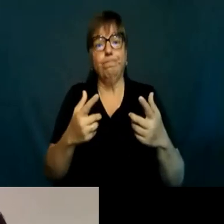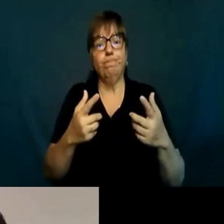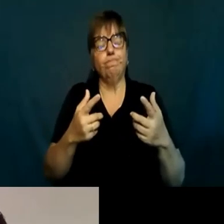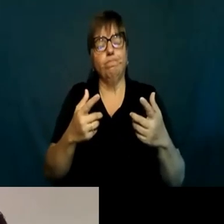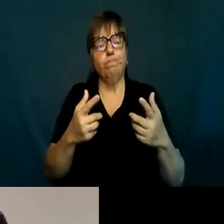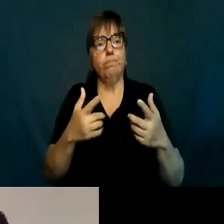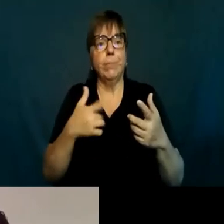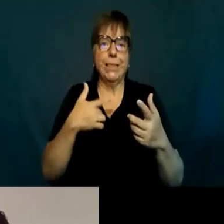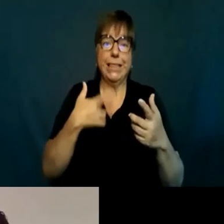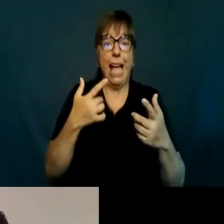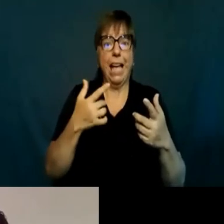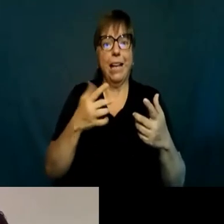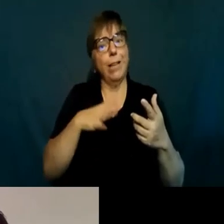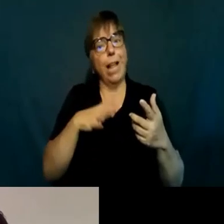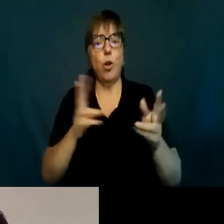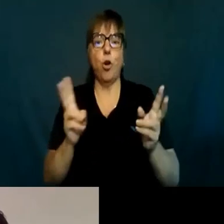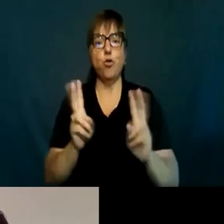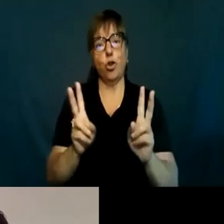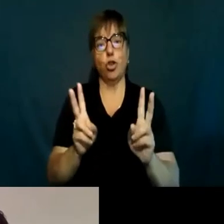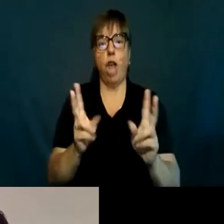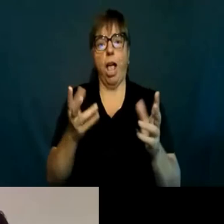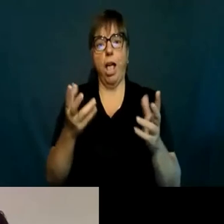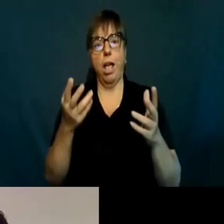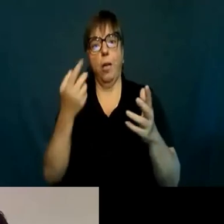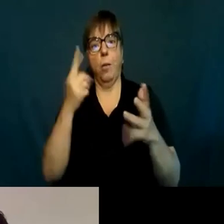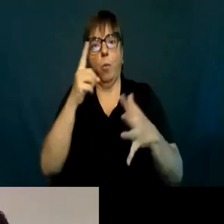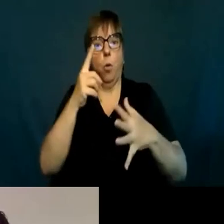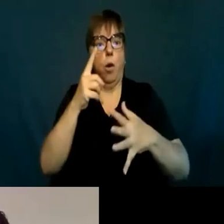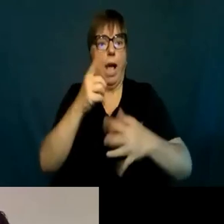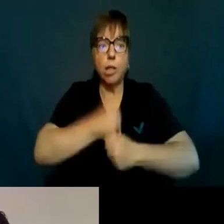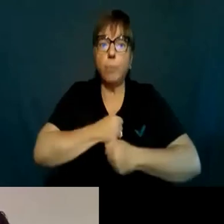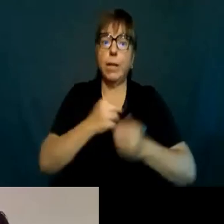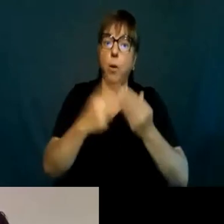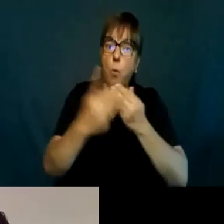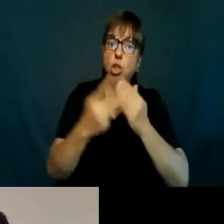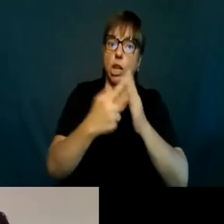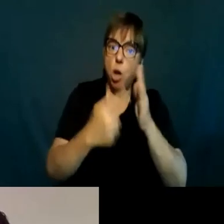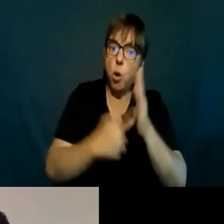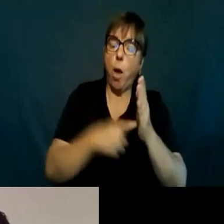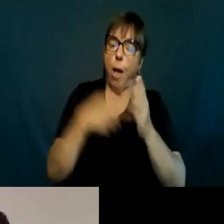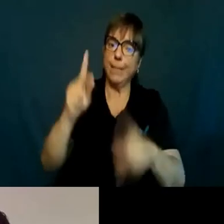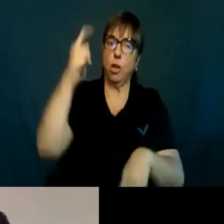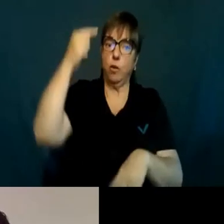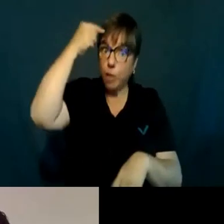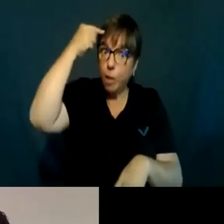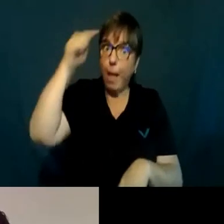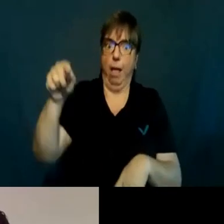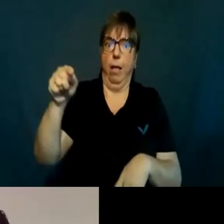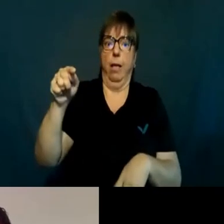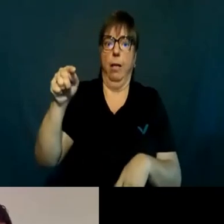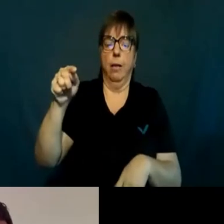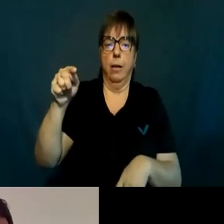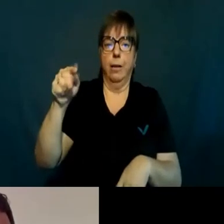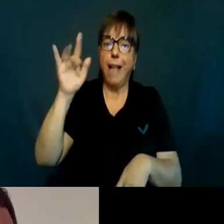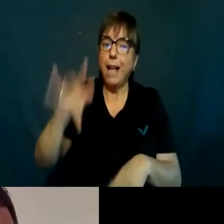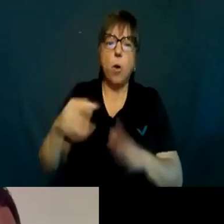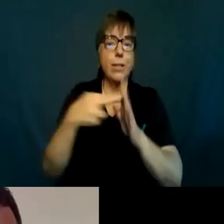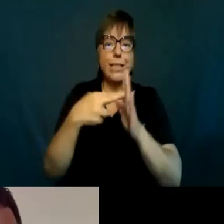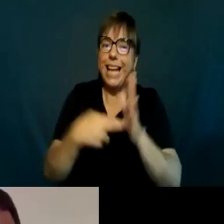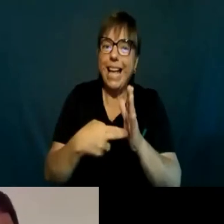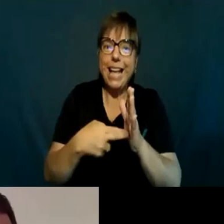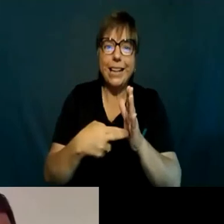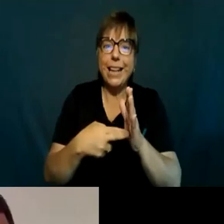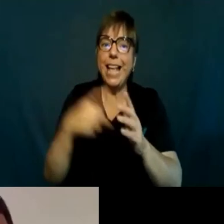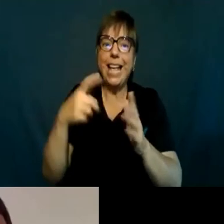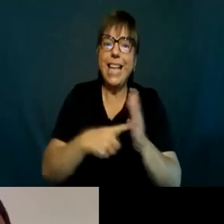ici d'adopter un projet de loi gouvernementale cette fois-ci parce que les règles, une fois rendues